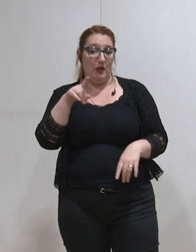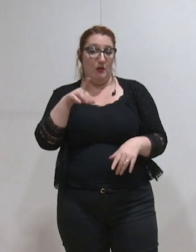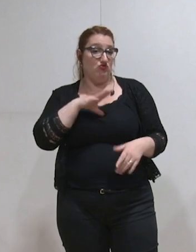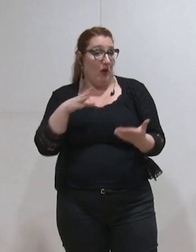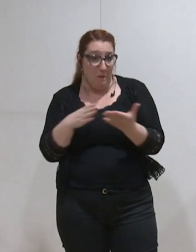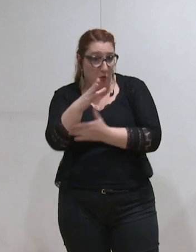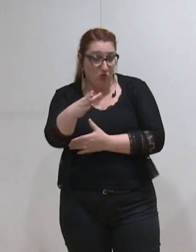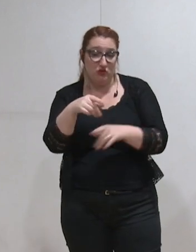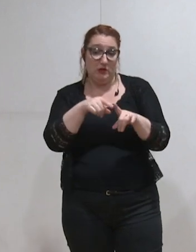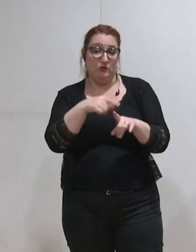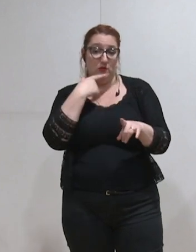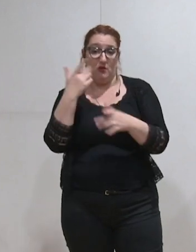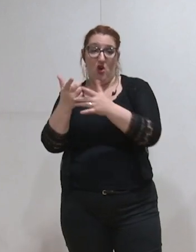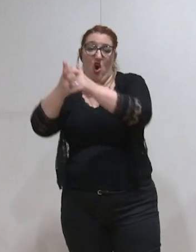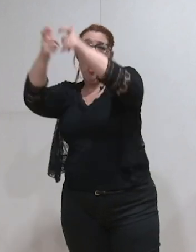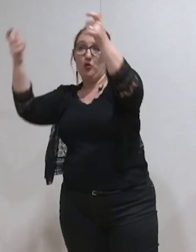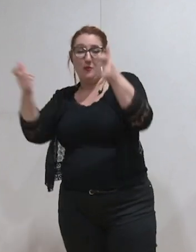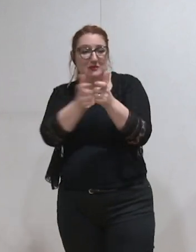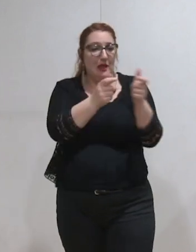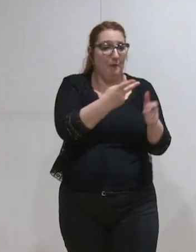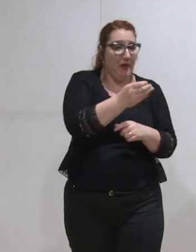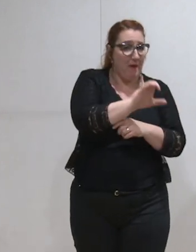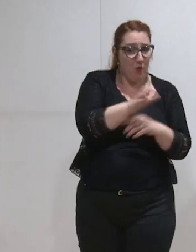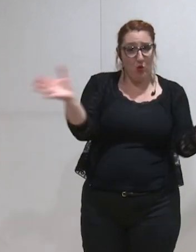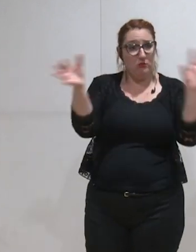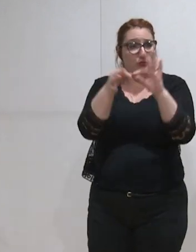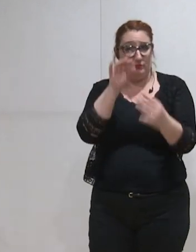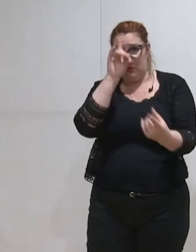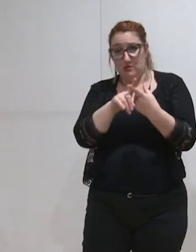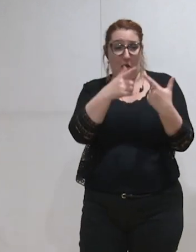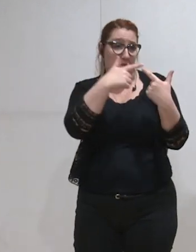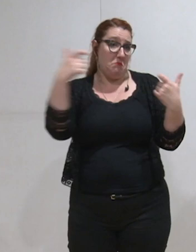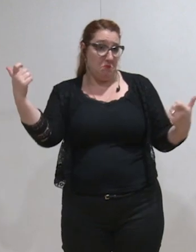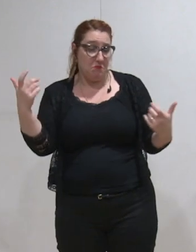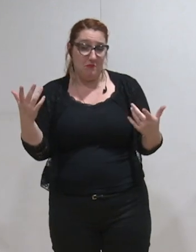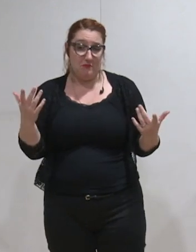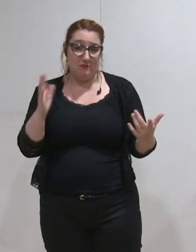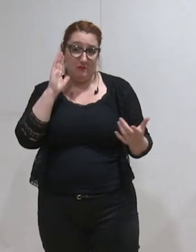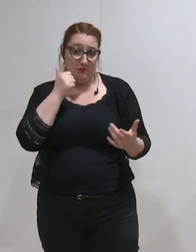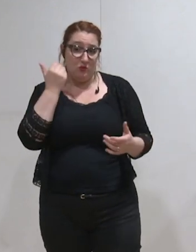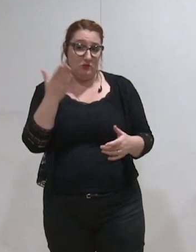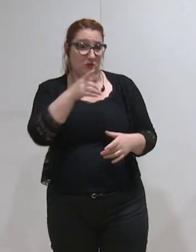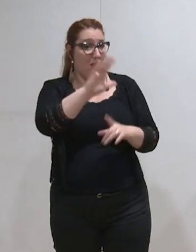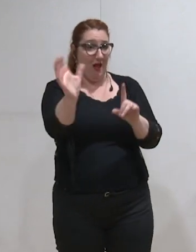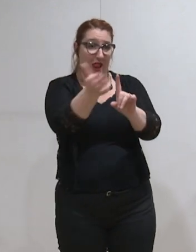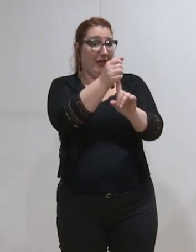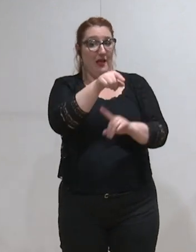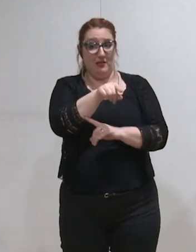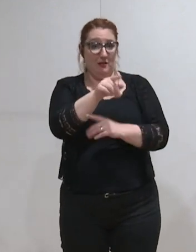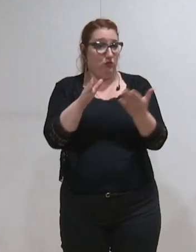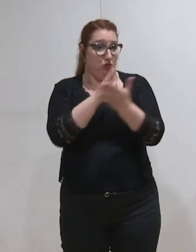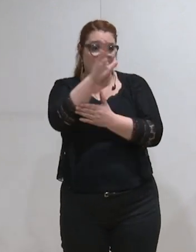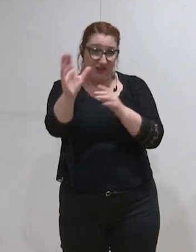grandes entreprises et des PME sur des thématiques variées et donc elle a gagné un